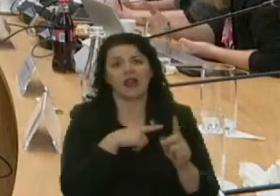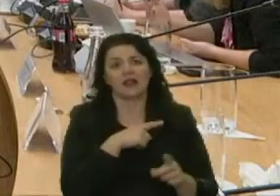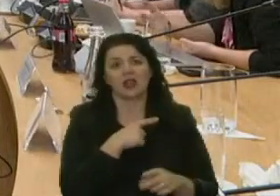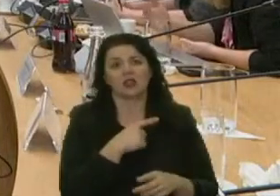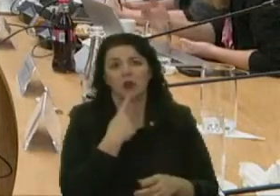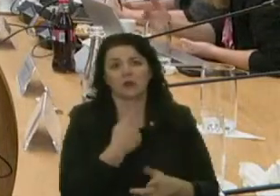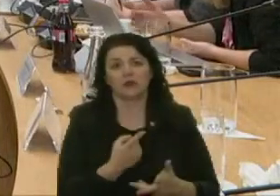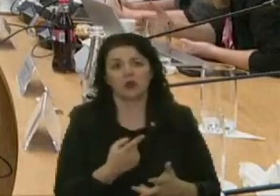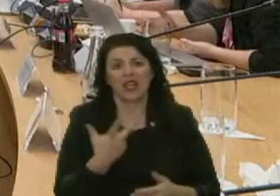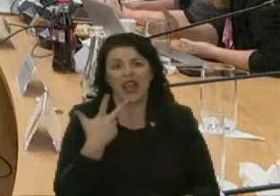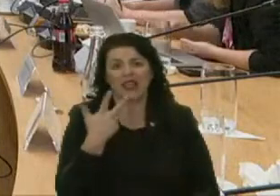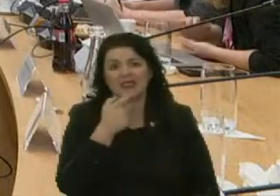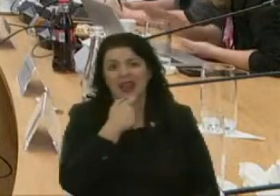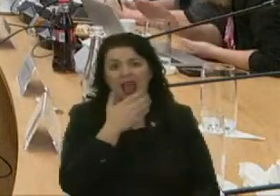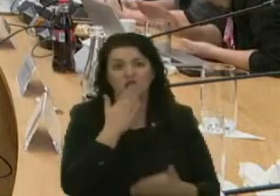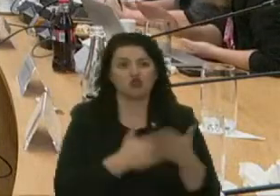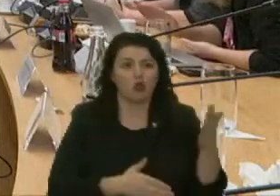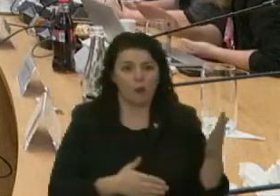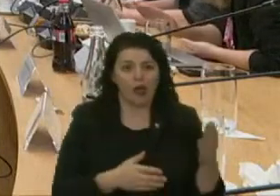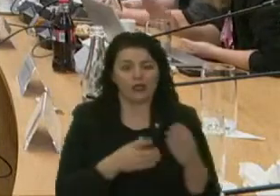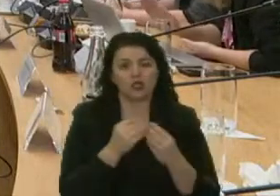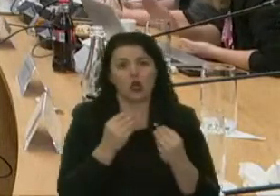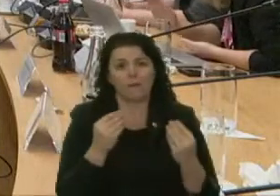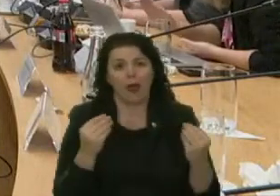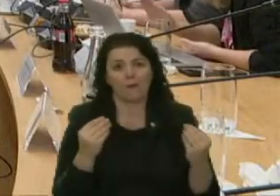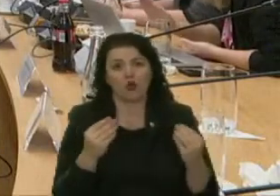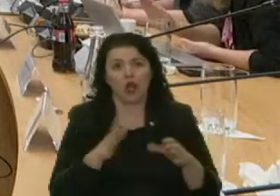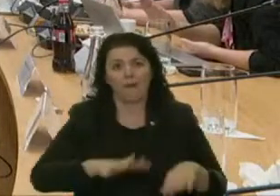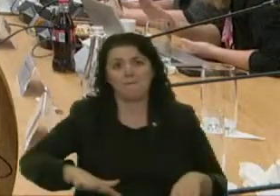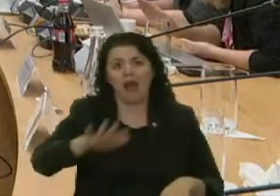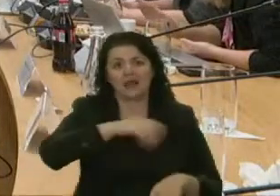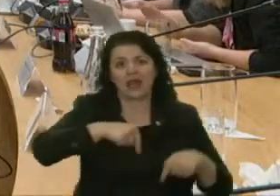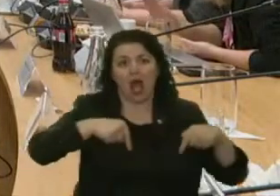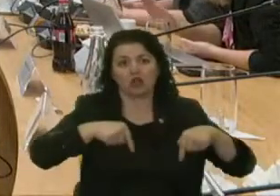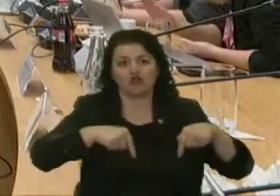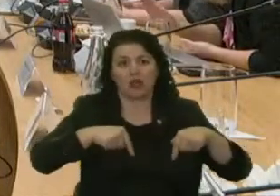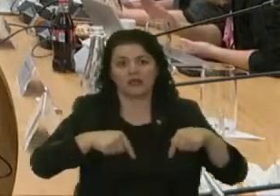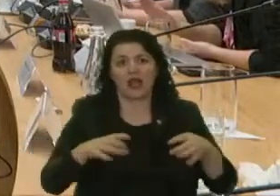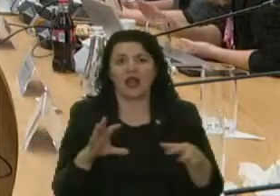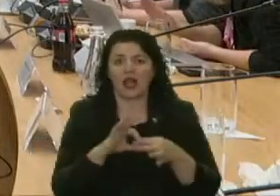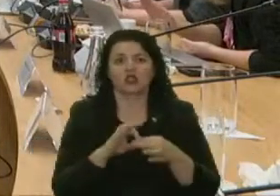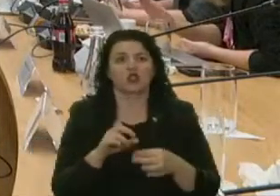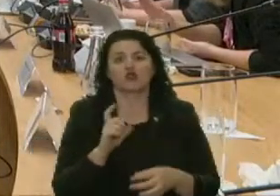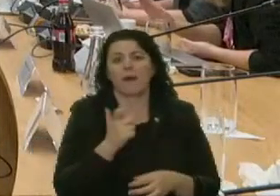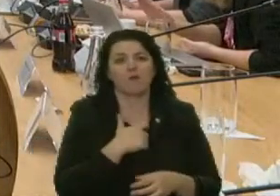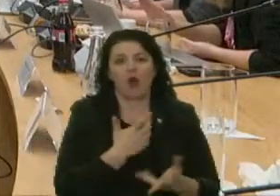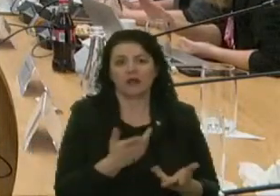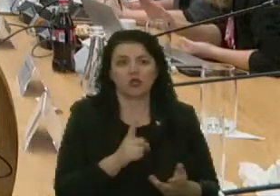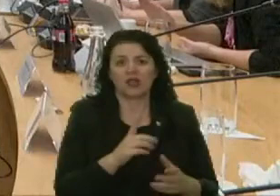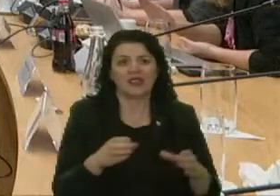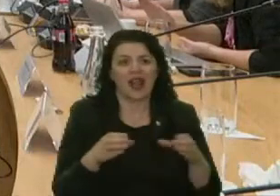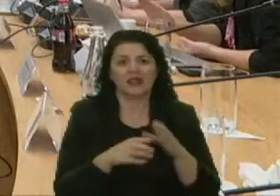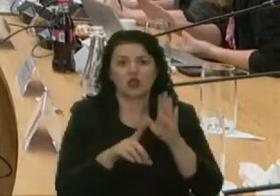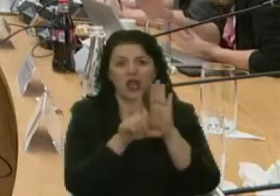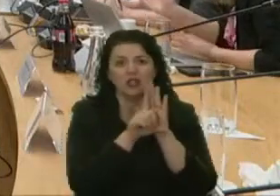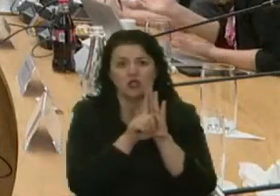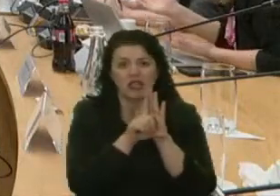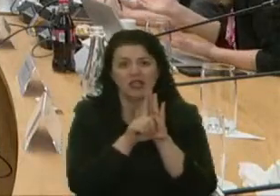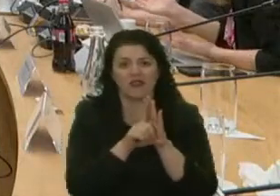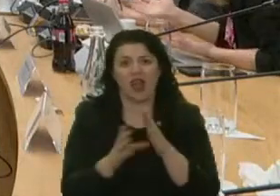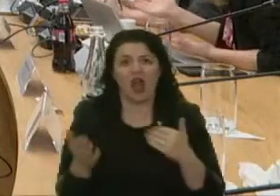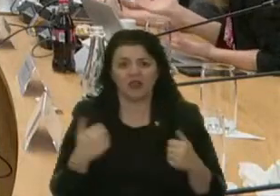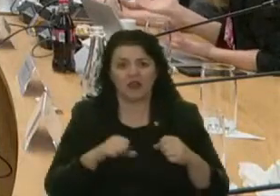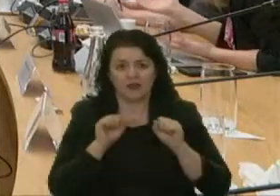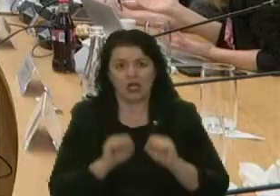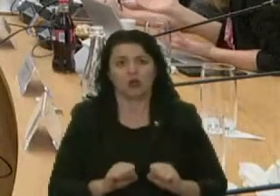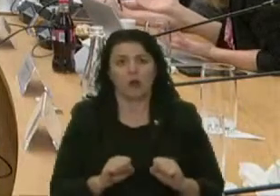auzit în ultimii trei ani jumate cel mai mult la masa aceasta legat de ce nu se poate ceva este că nu există cadrul legislativ Hai să fim